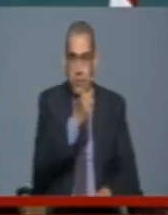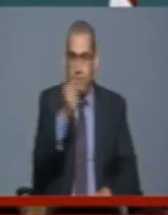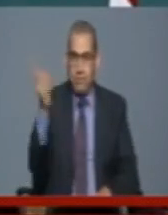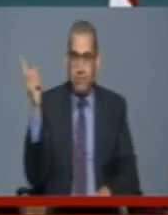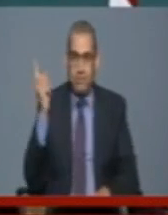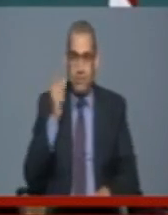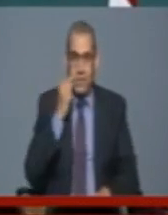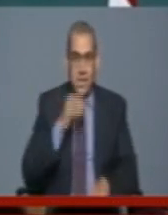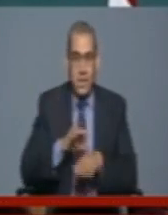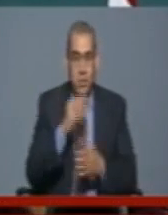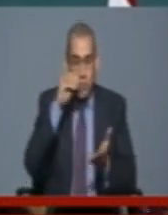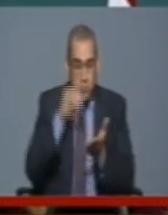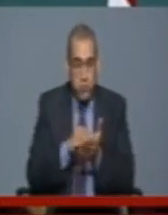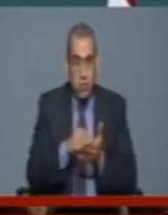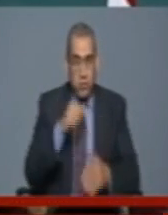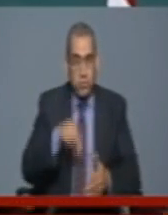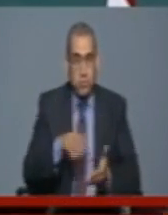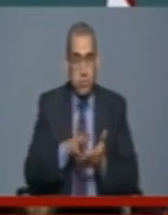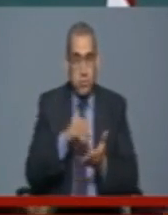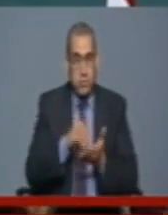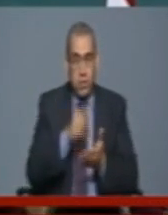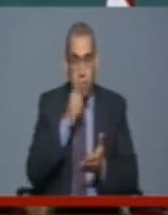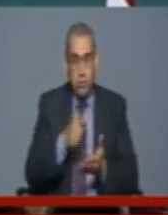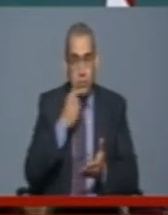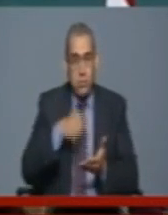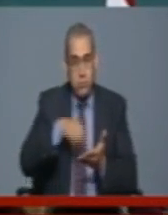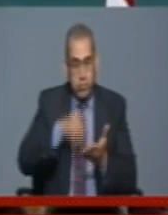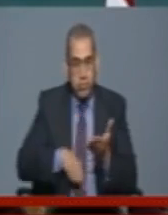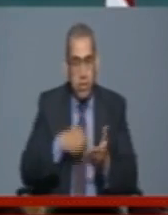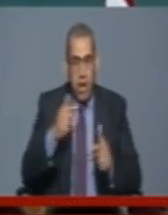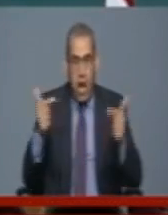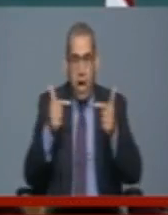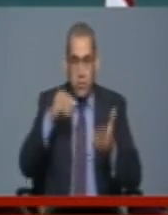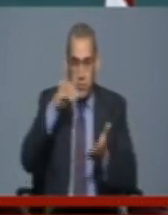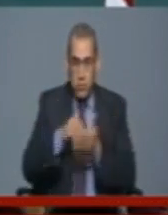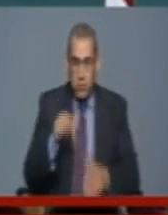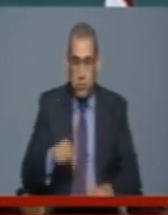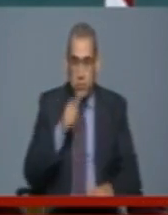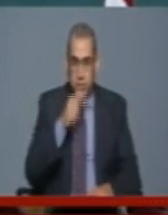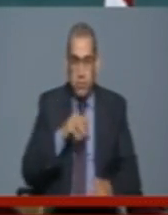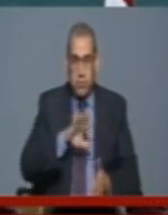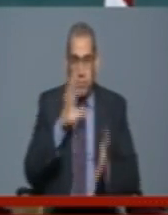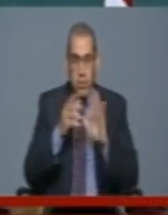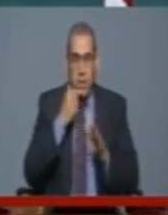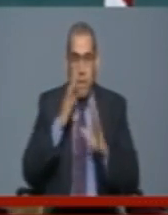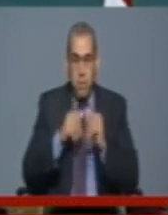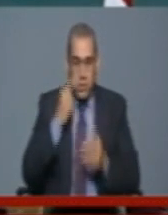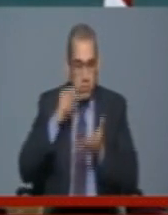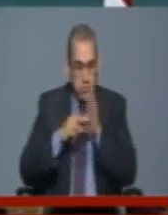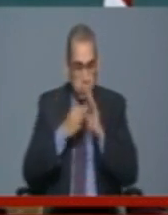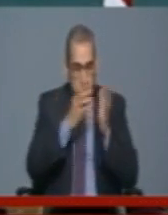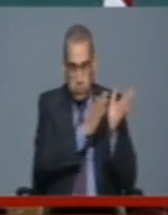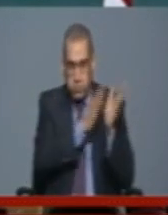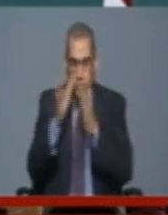ومنذ اللحظة الأولى لانفجار شرارة هذه الحرب أدارت الدولة المصرية